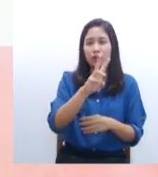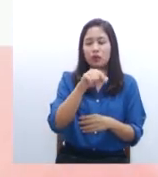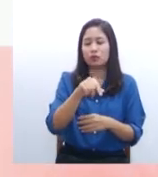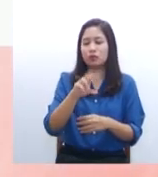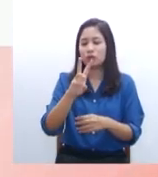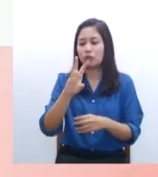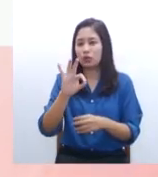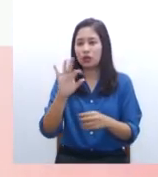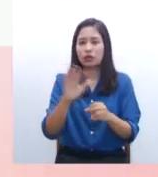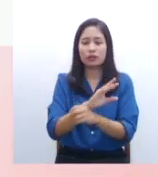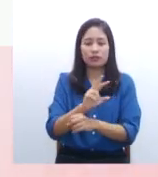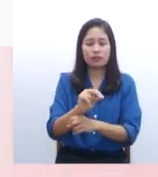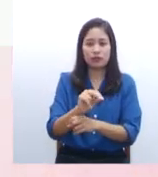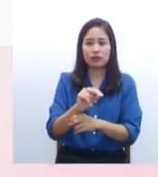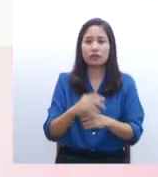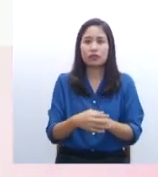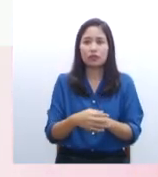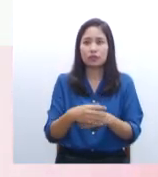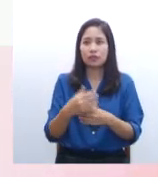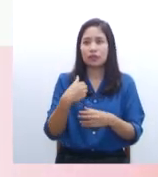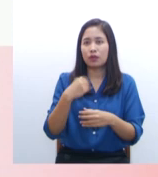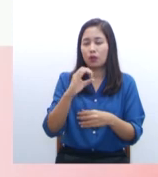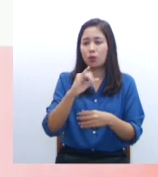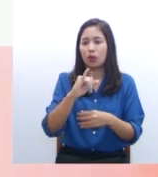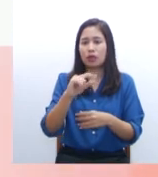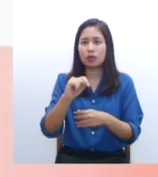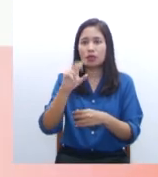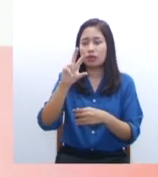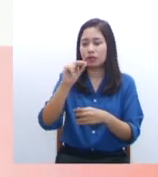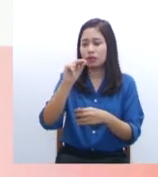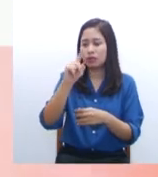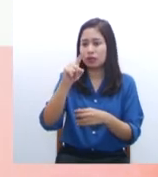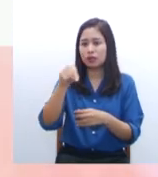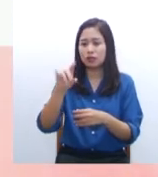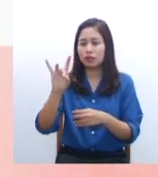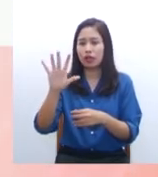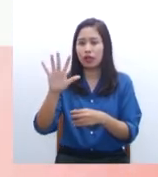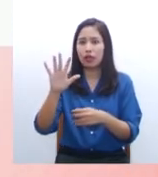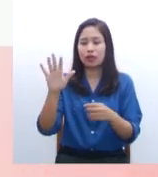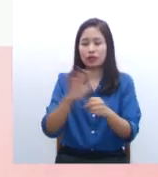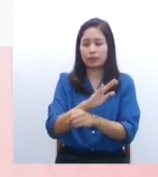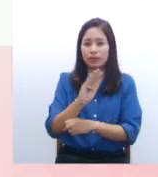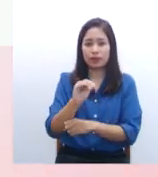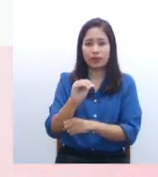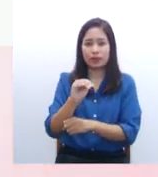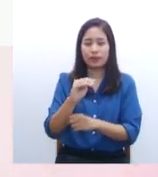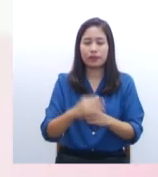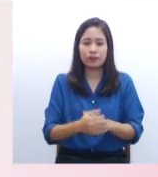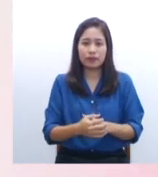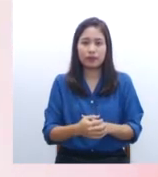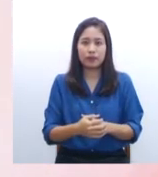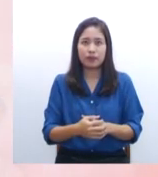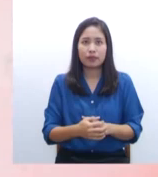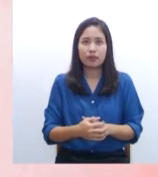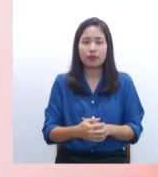คะแนนจากคะแนนเต็ม30คะแนนแล้วก็ OIT เราได้คะแนน 31.85 คะแนนจาก40คะแนนเต็มนะครับในส่ว